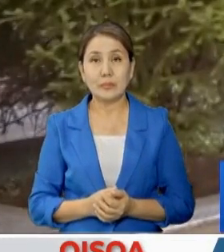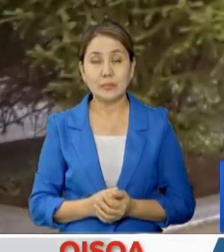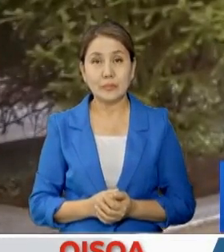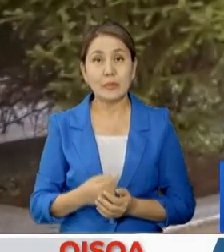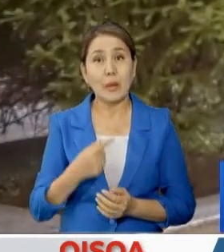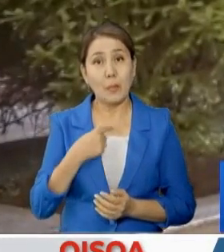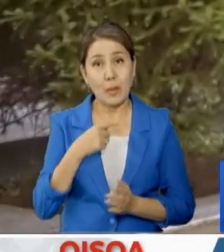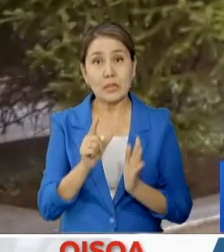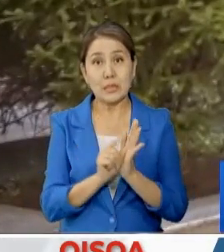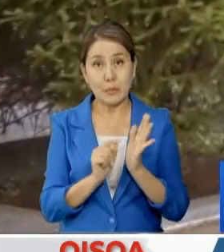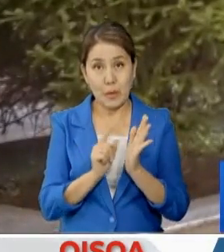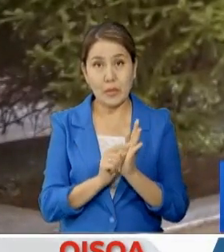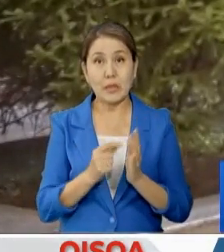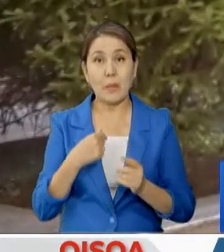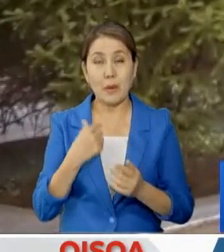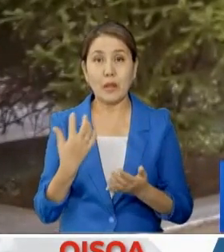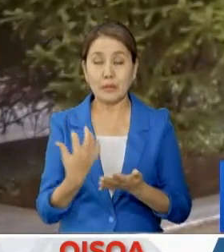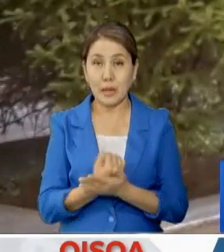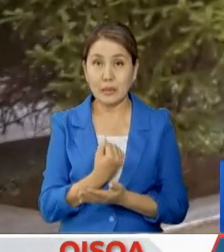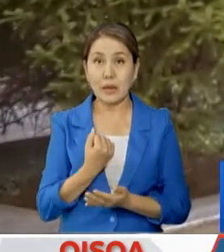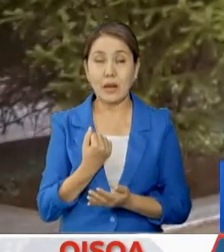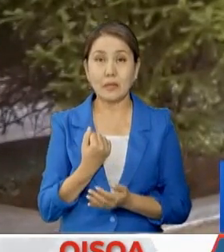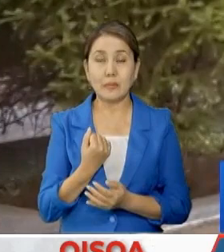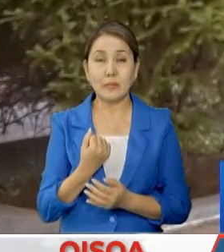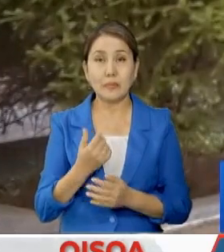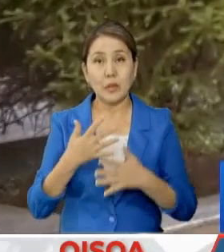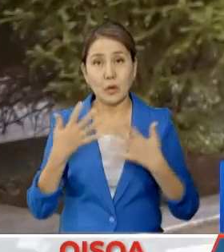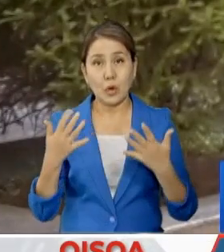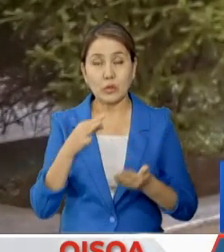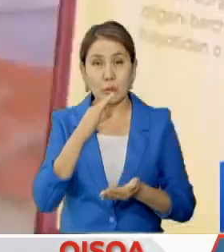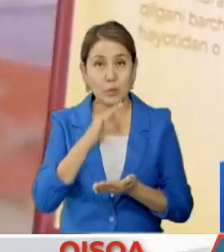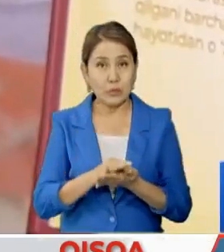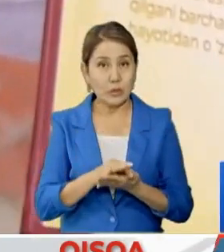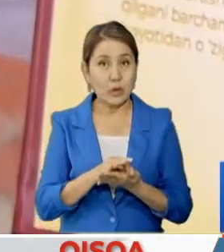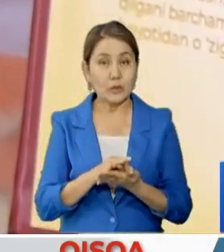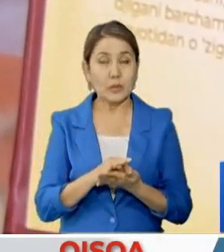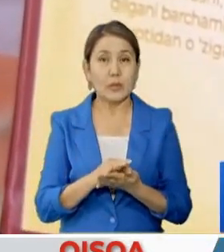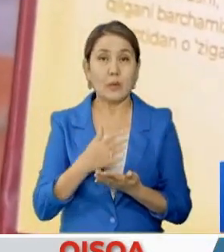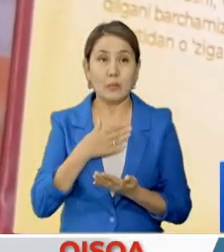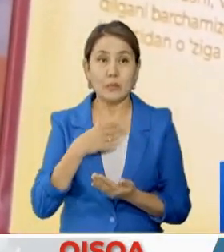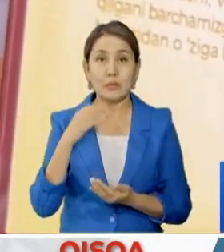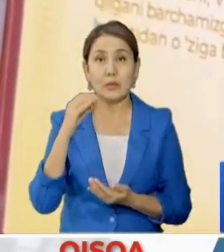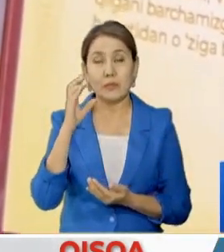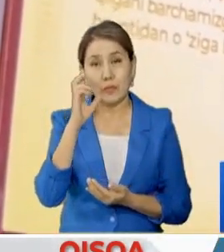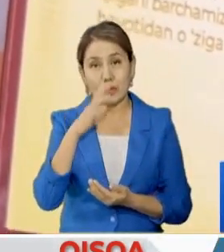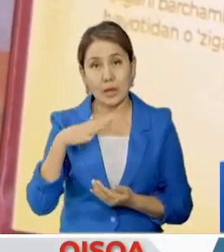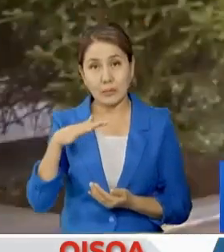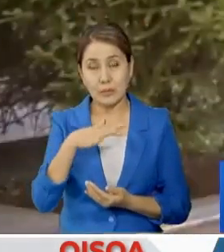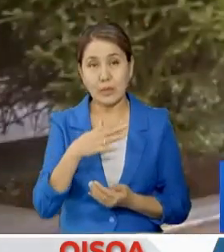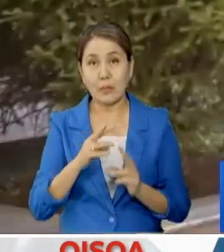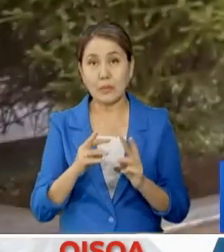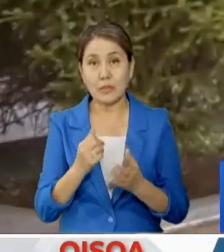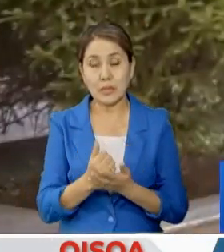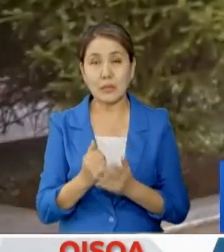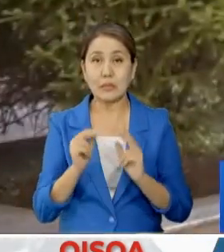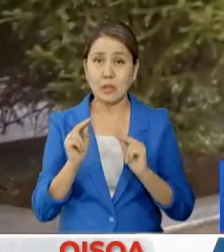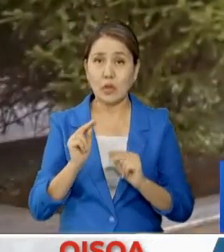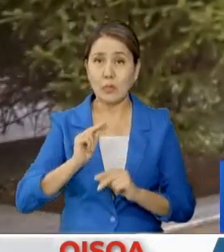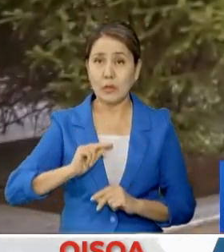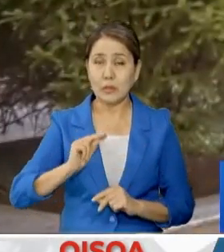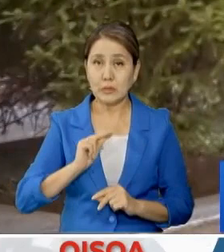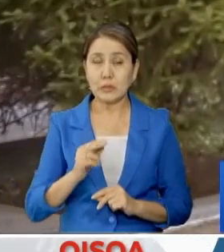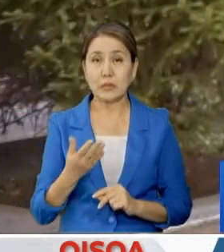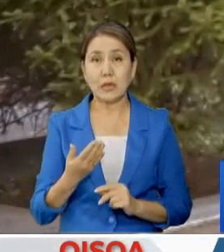bilan taqdirlandim bugun. Bu stipendiya avvalambor katta mas'uliyat yuklaydi bizga, vatanimizga, xalqimizga, prezidentimizga sadoqat bilan xizmat